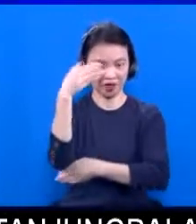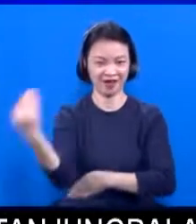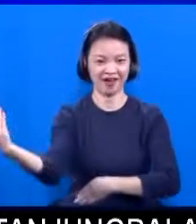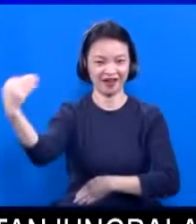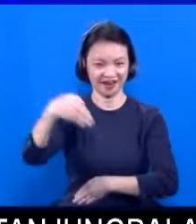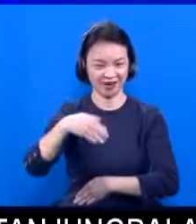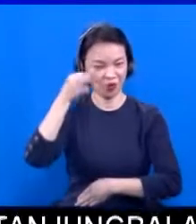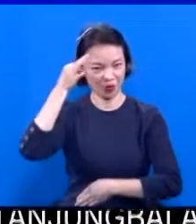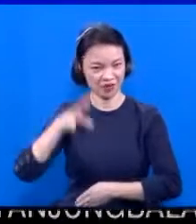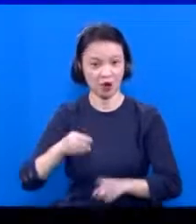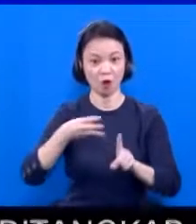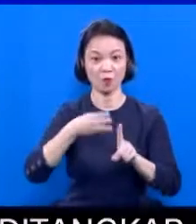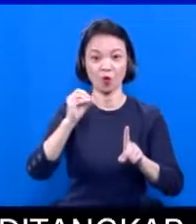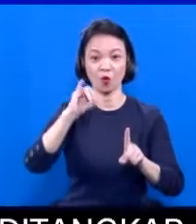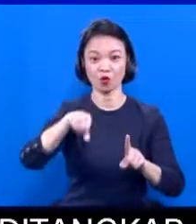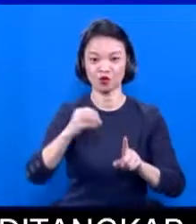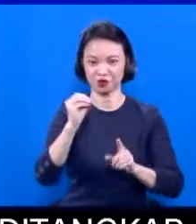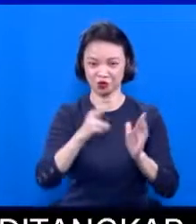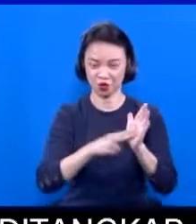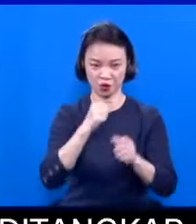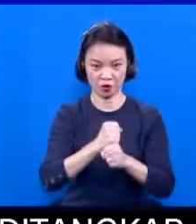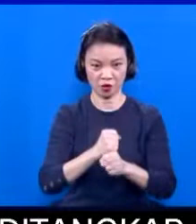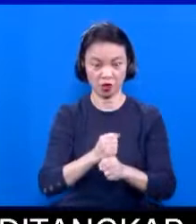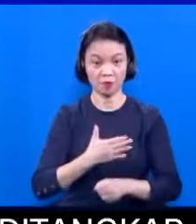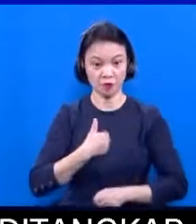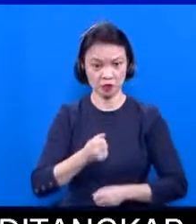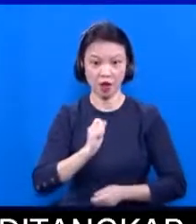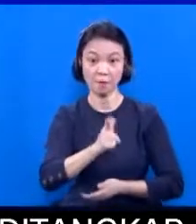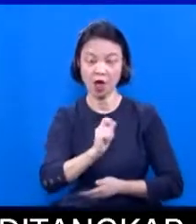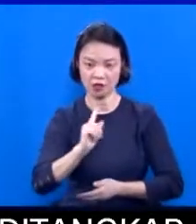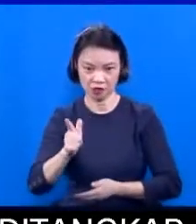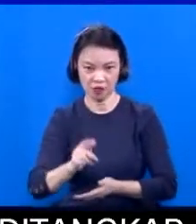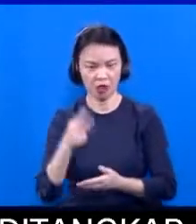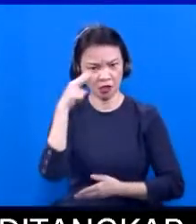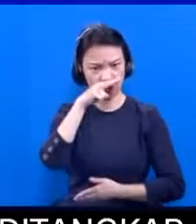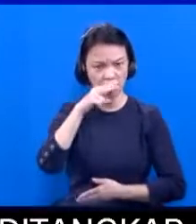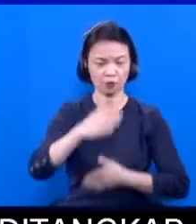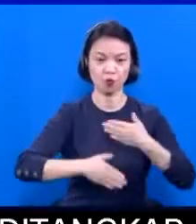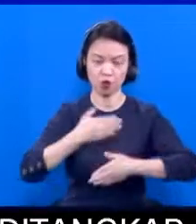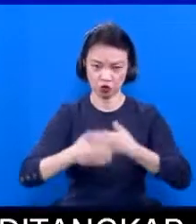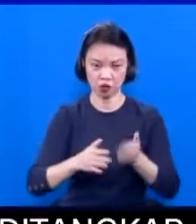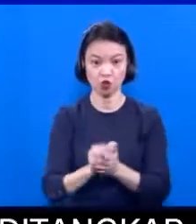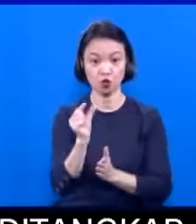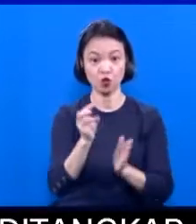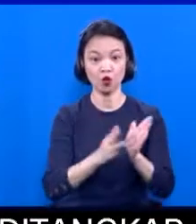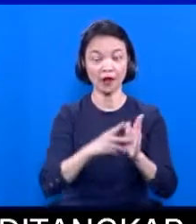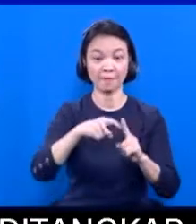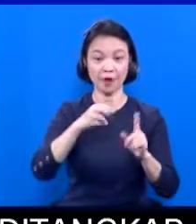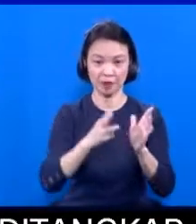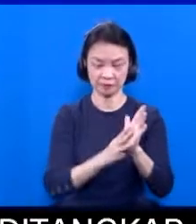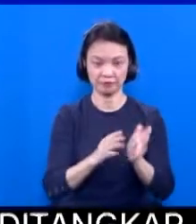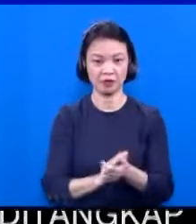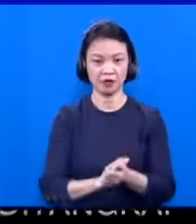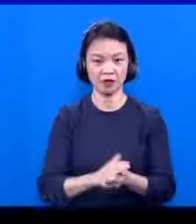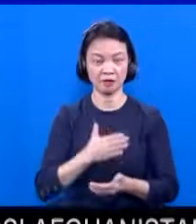di Desa Bojong. Selain berbelanja, pengunjung bisa melihat proses produksi UMKM warga satu persatu, bahkan bisa mengambil